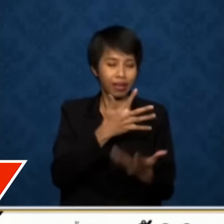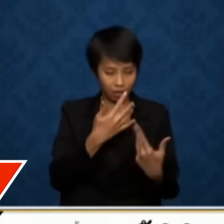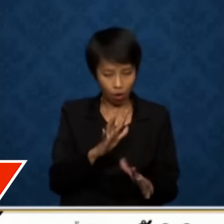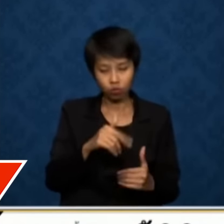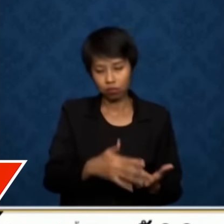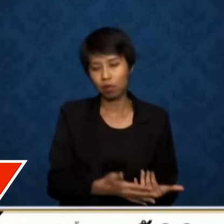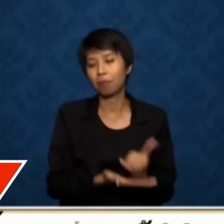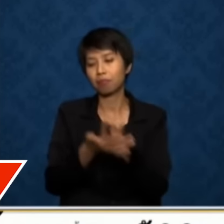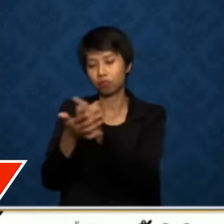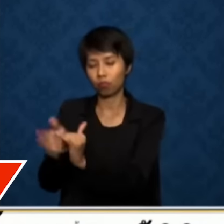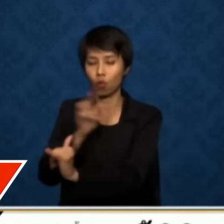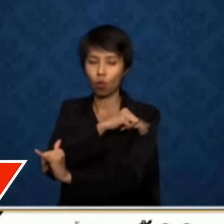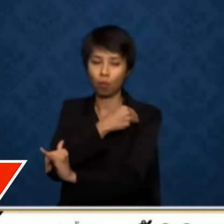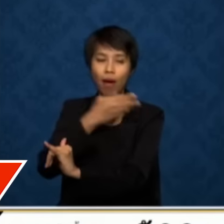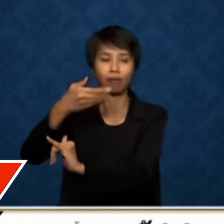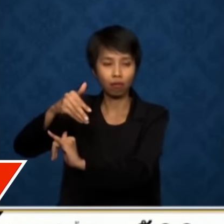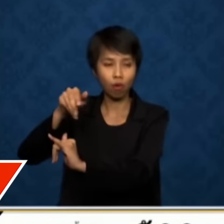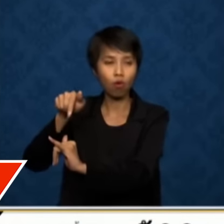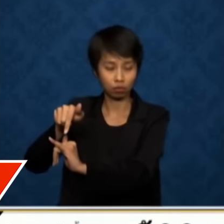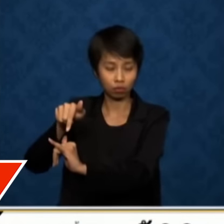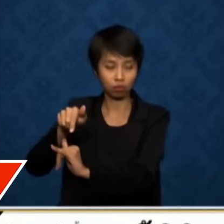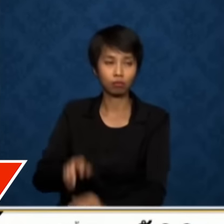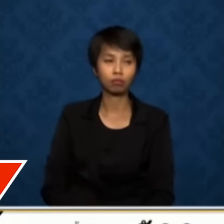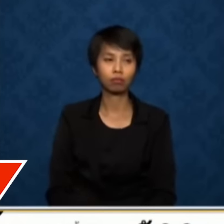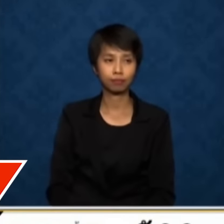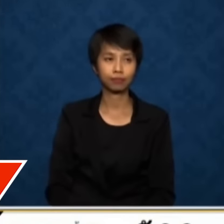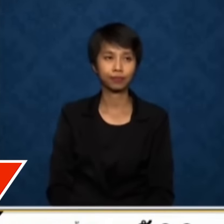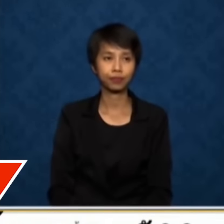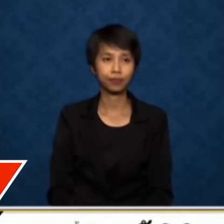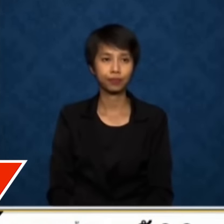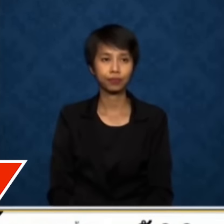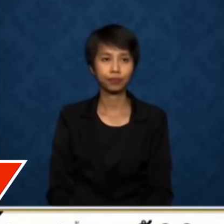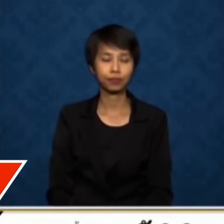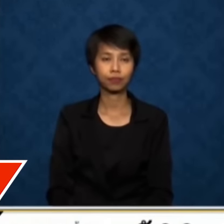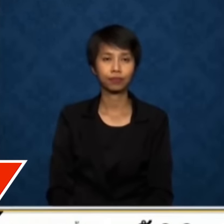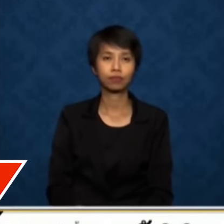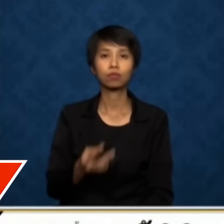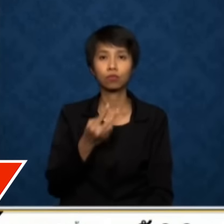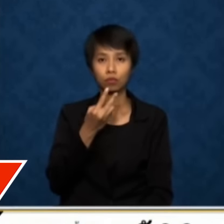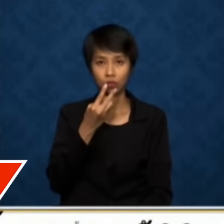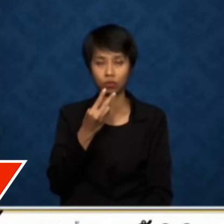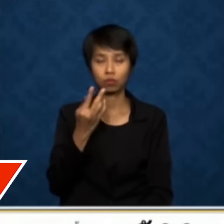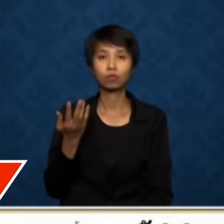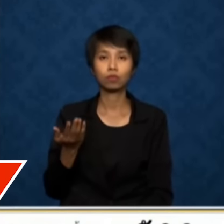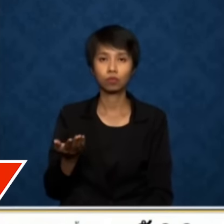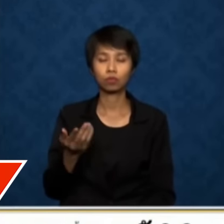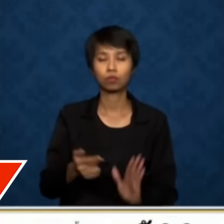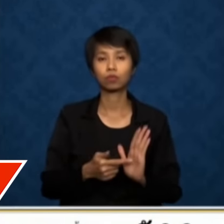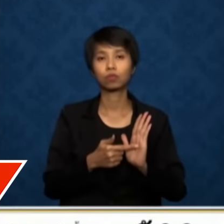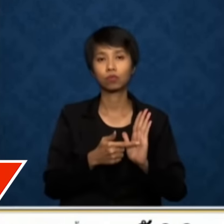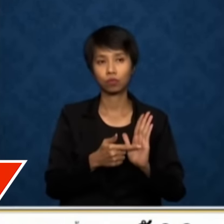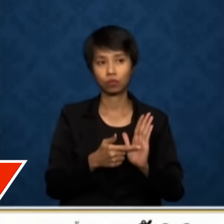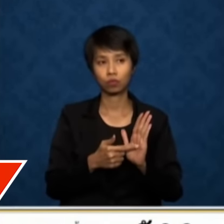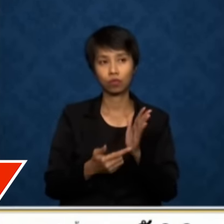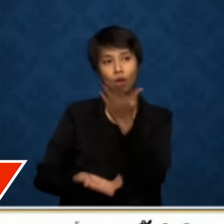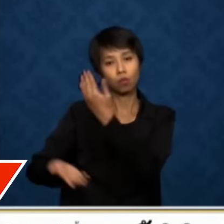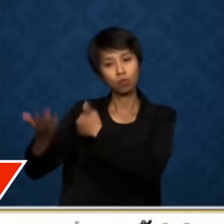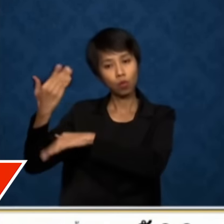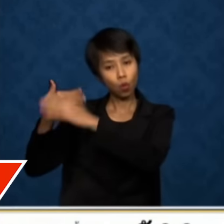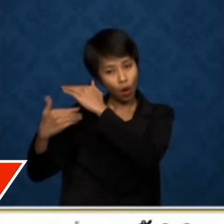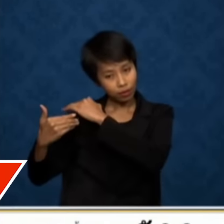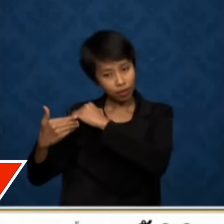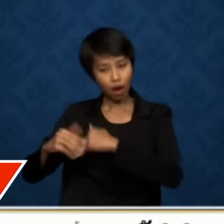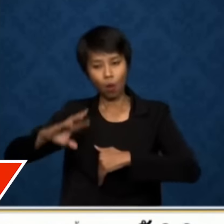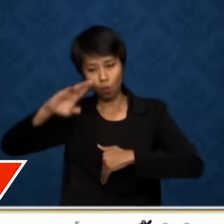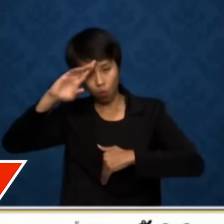ไม่ได้ต้องแอดมิดสไลด์ถัดไปครับทีนี้ต้องพิจารณากรณีตัวอย่างนะครับเป็นประวัติกับอาการคร่าว